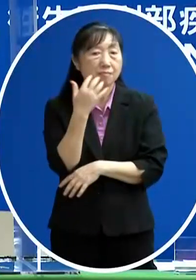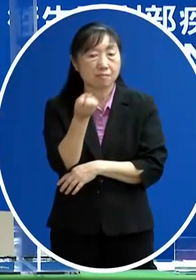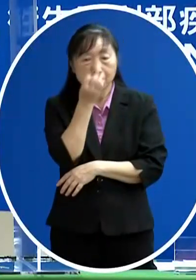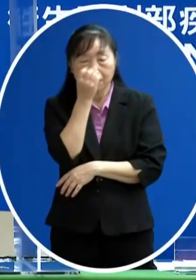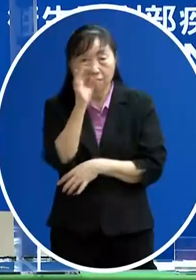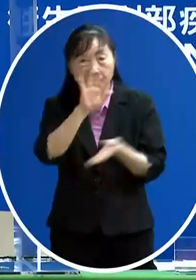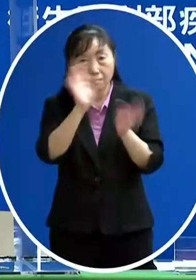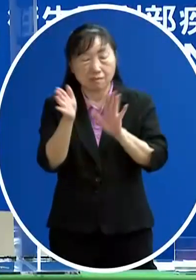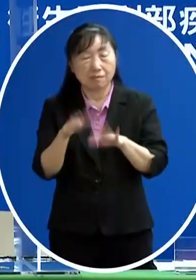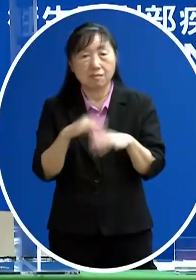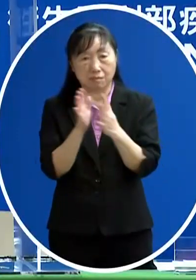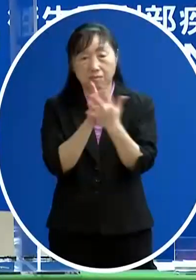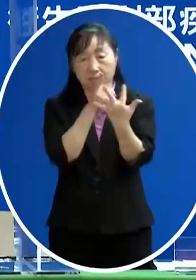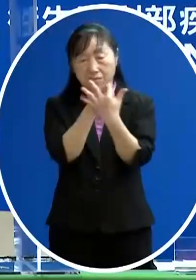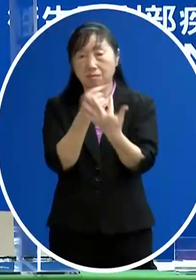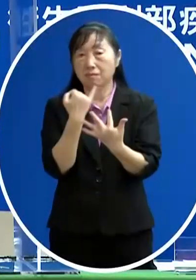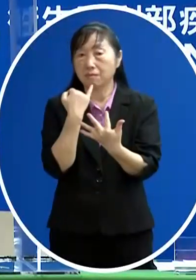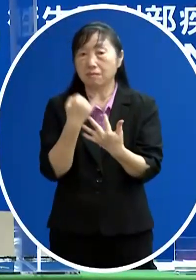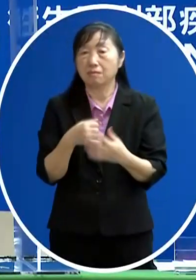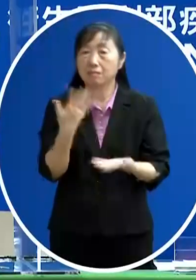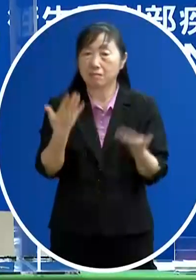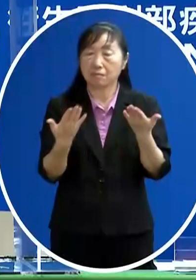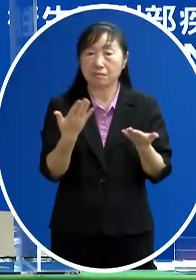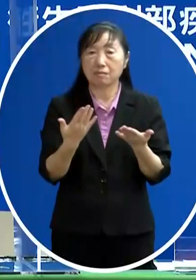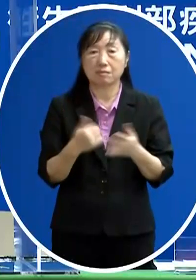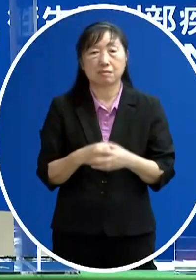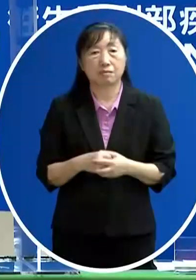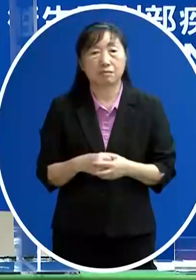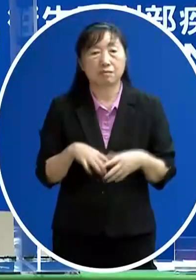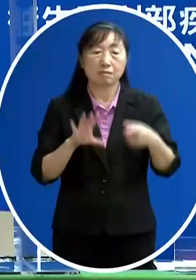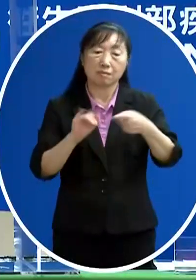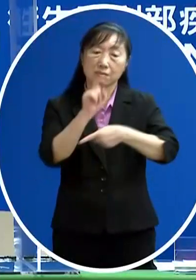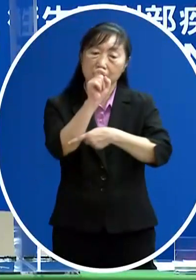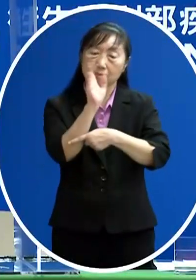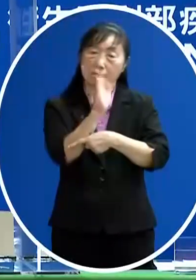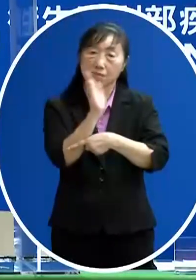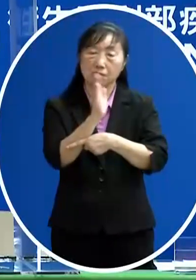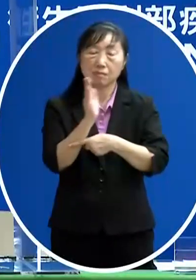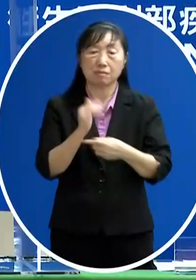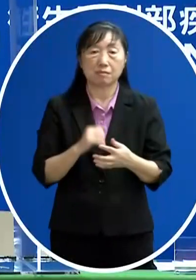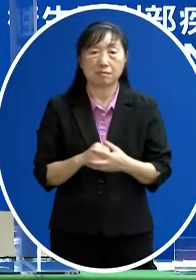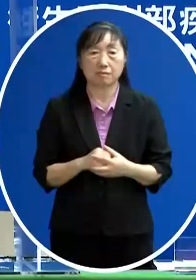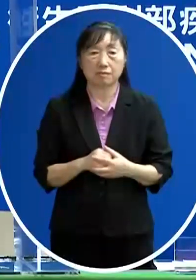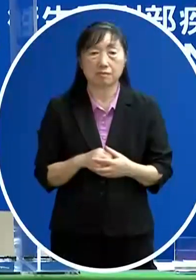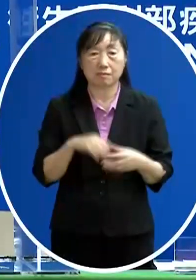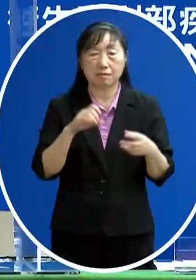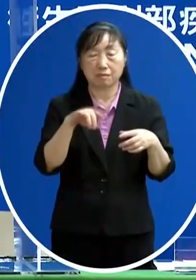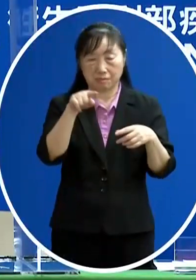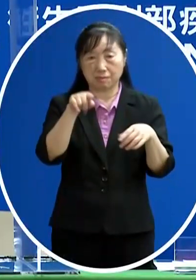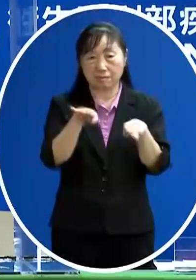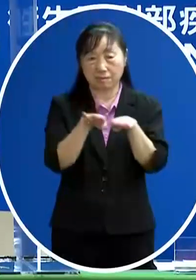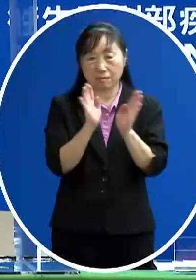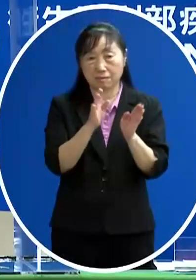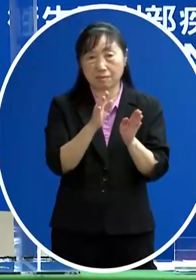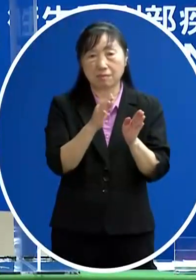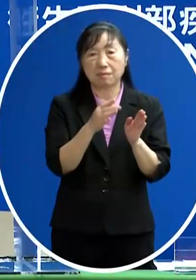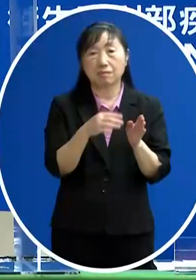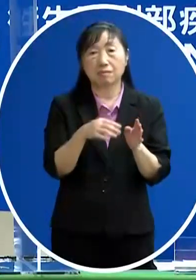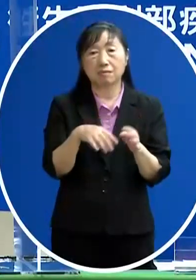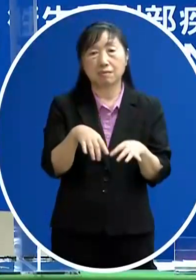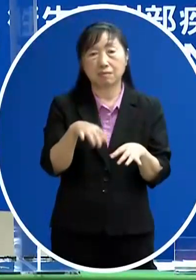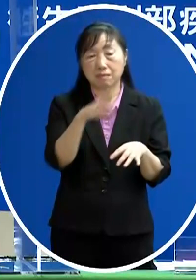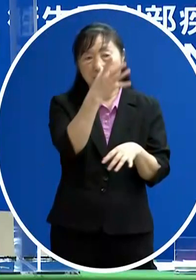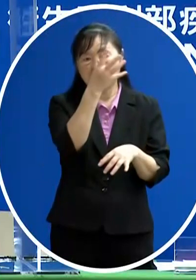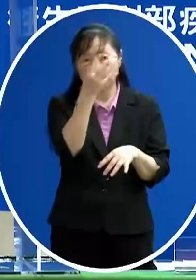情势也都看得出来，大概都到了大概约月到 10% 左右，其实疫情就有一些些的相对的